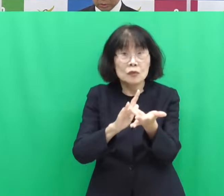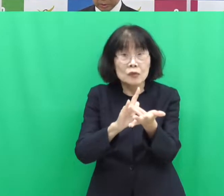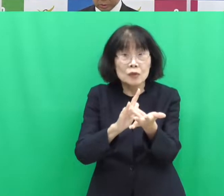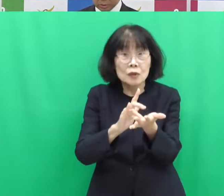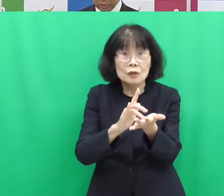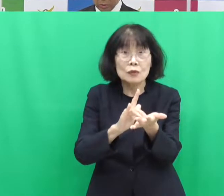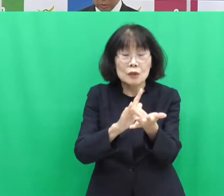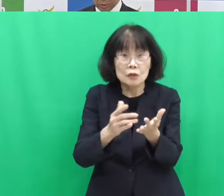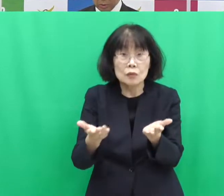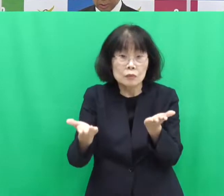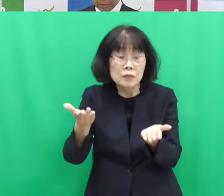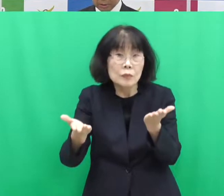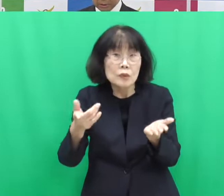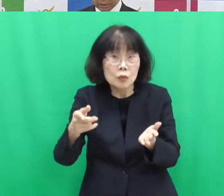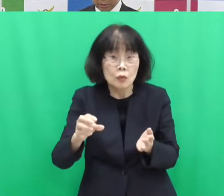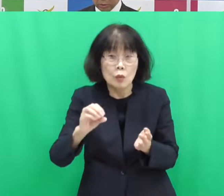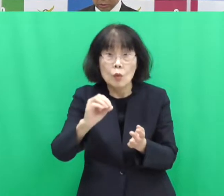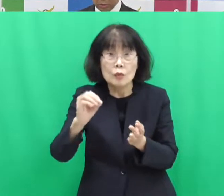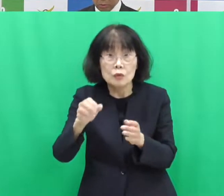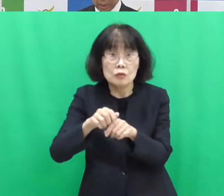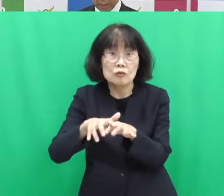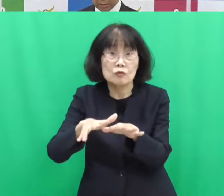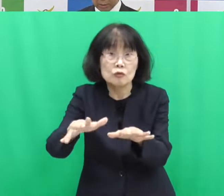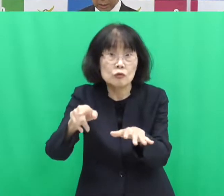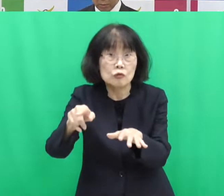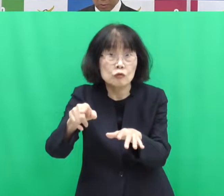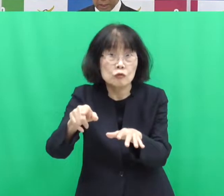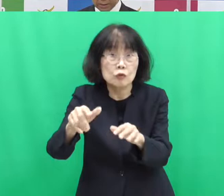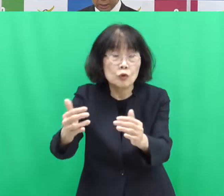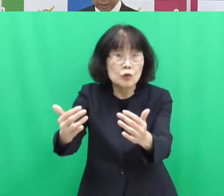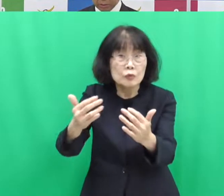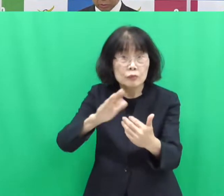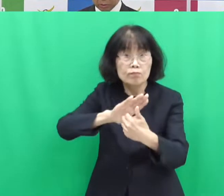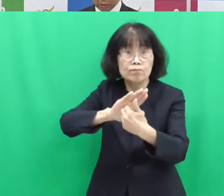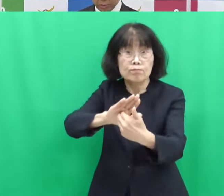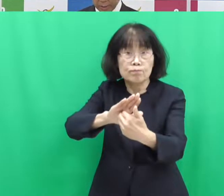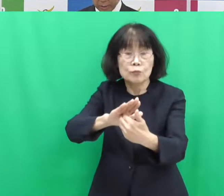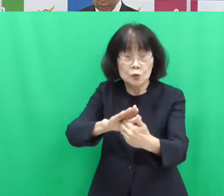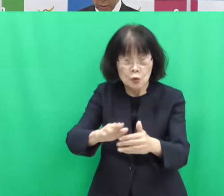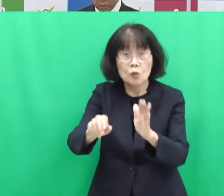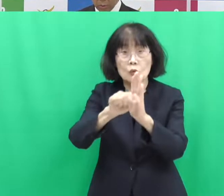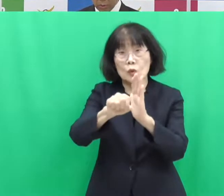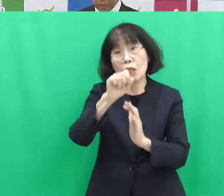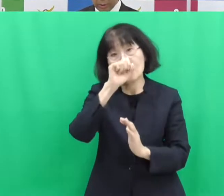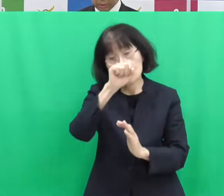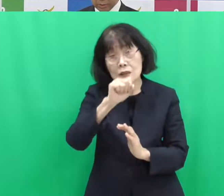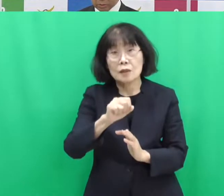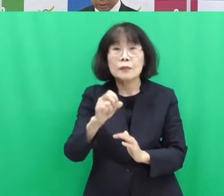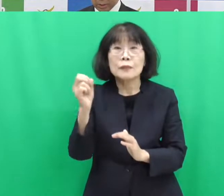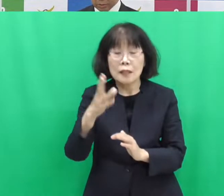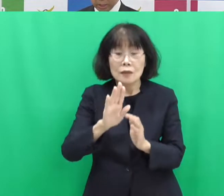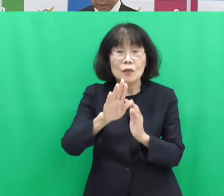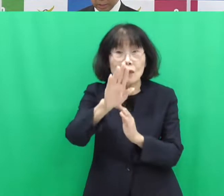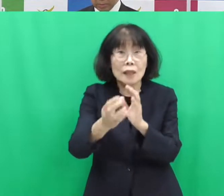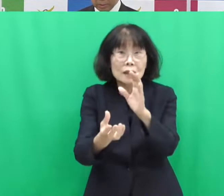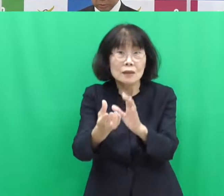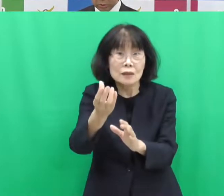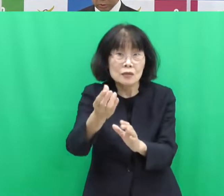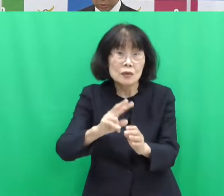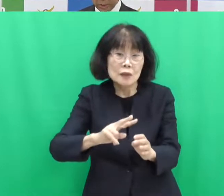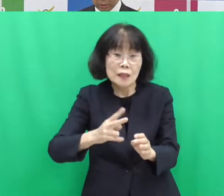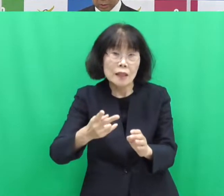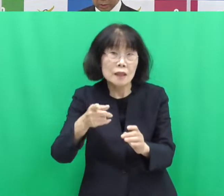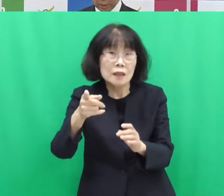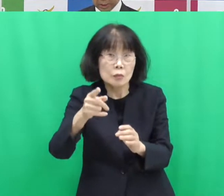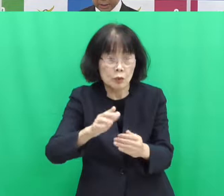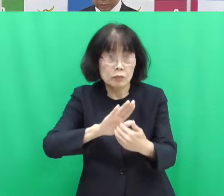行しておりますオミクロン株に対してより高い効果が期待できることに加え、今後現れる可能性のある変異株にも有